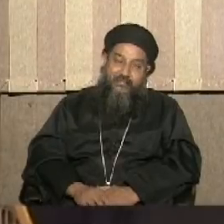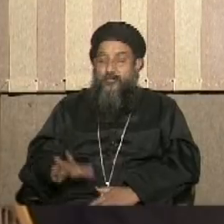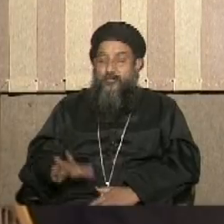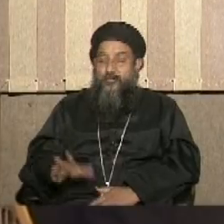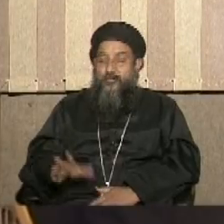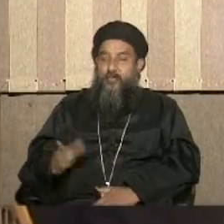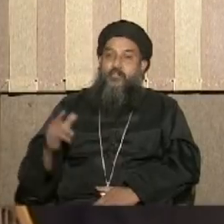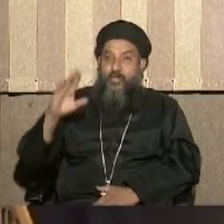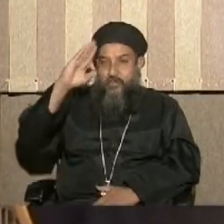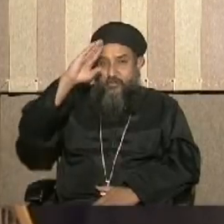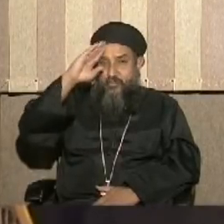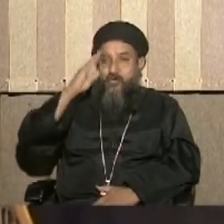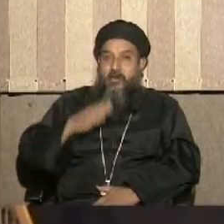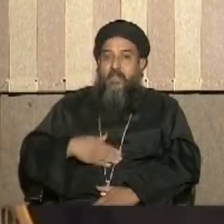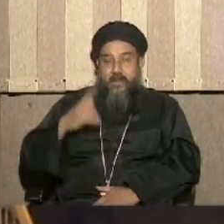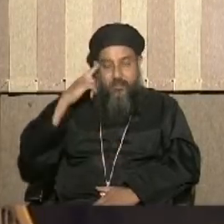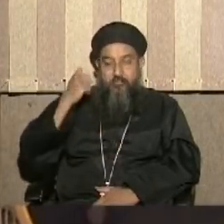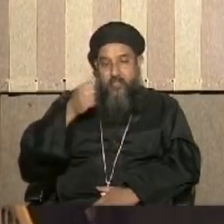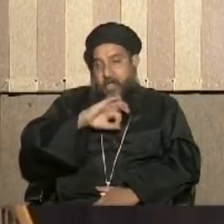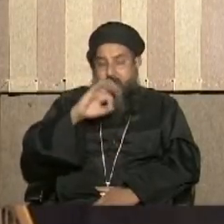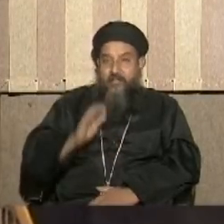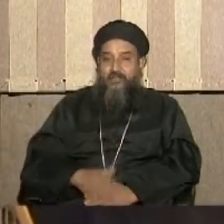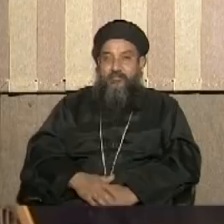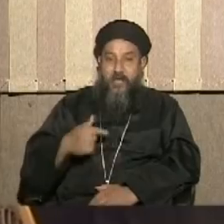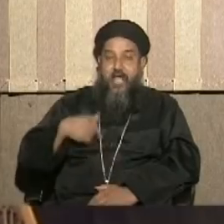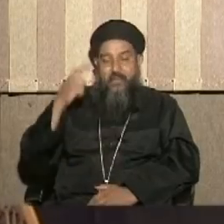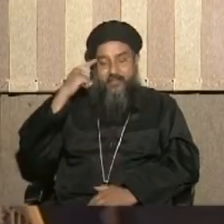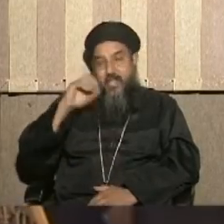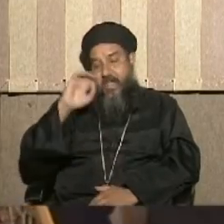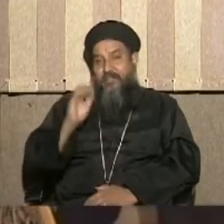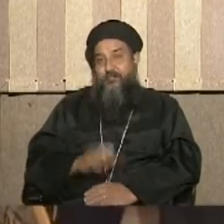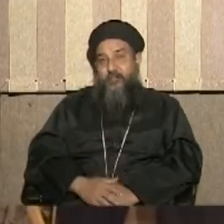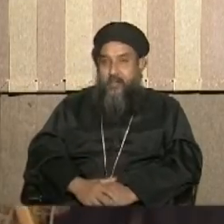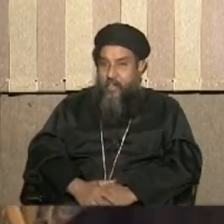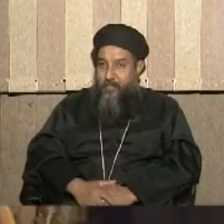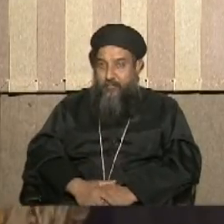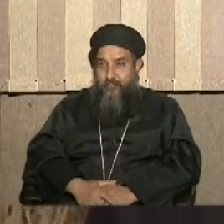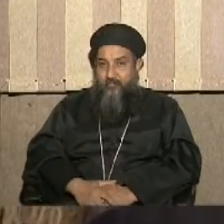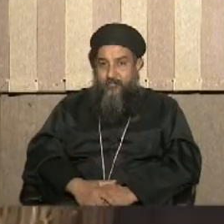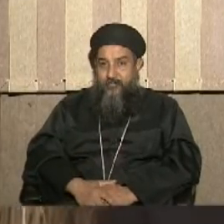بلغ الأخت مريم رسالة وصلت وإحنا هنتصرف. أمرك يا أبي.